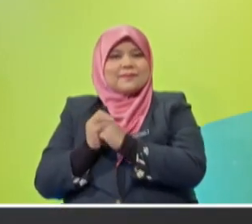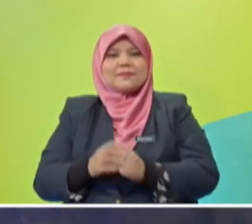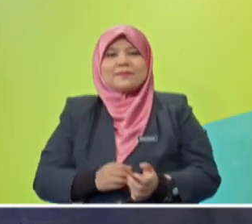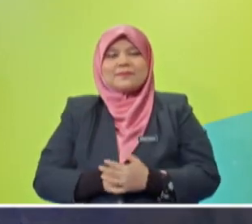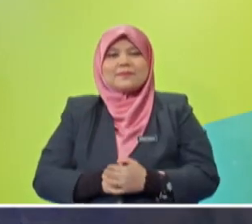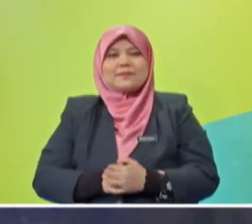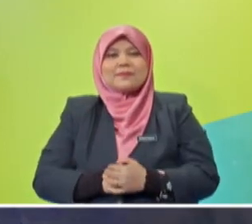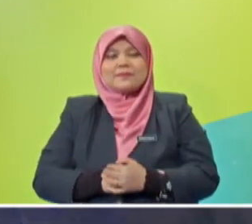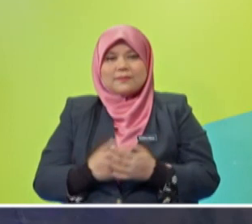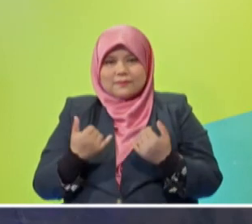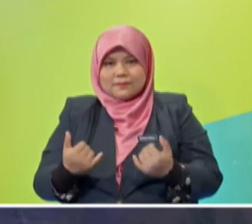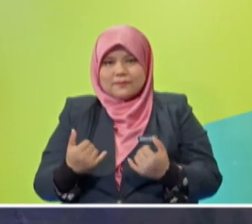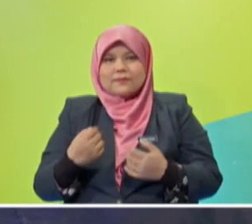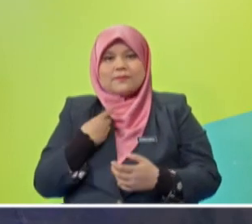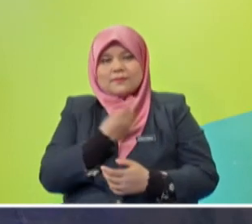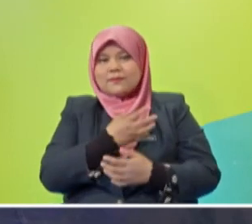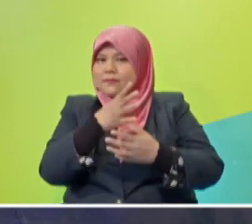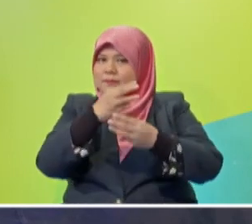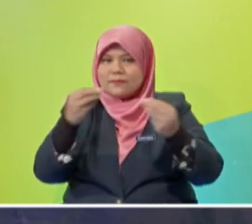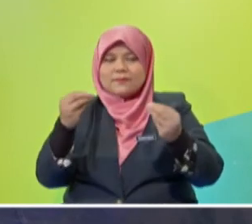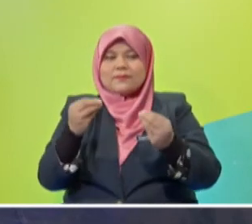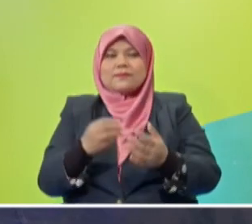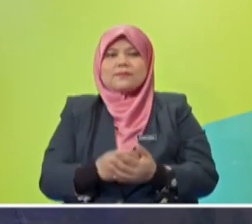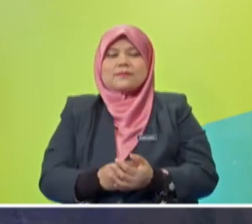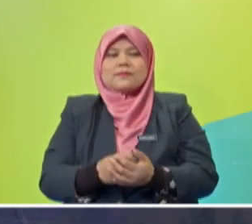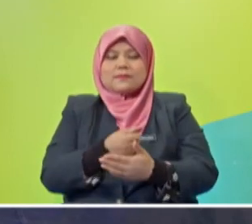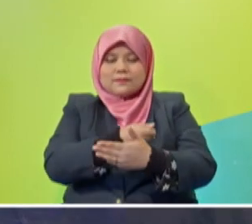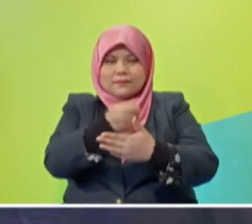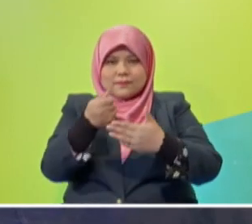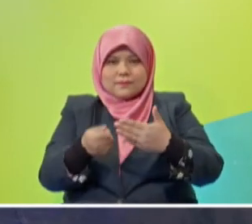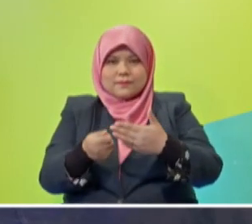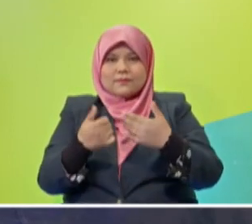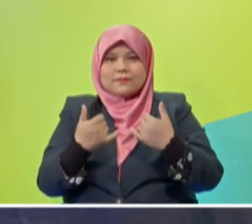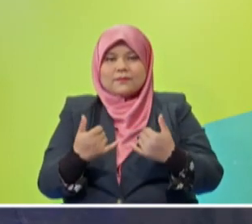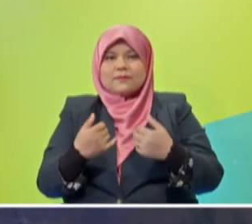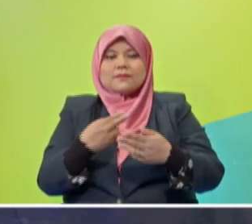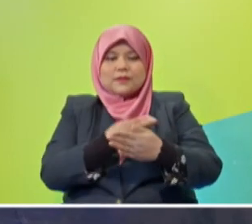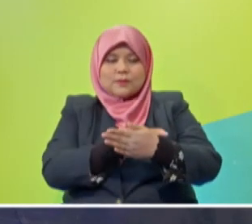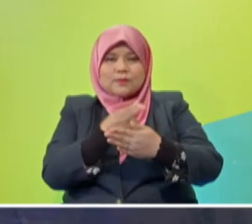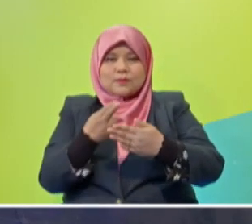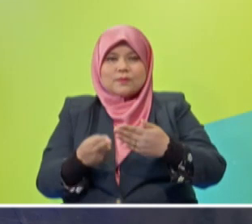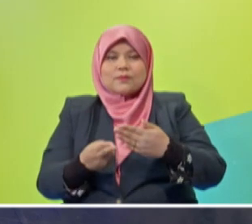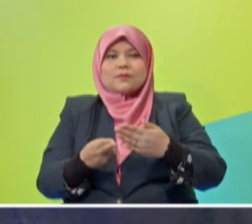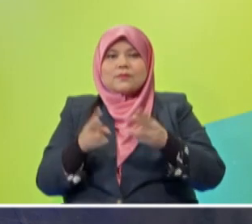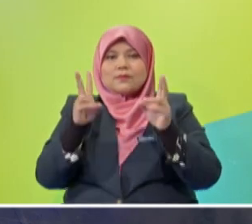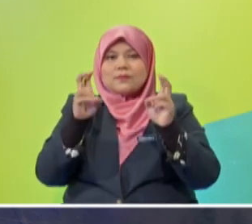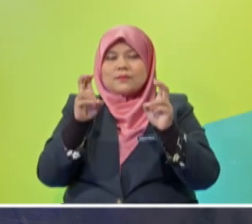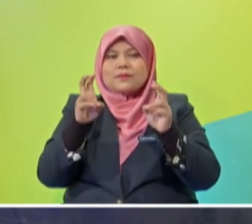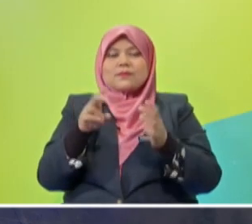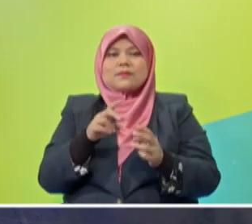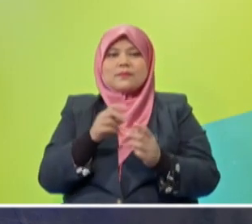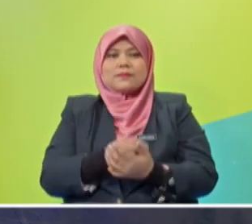di pengakhiran. Dan apa kata sekarang ni cikgu, kita dapatkan rumusan daripada cikgu mengenai topik kita pada hari